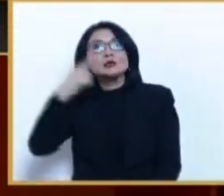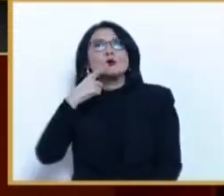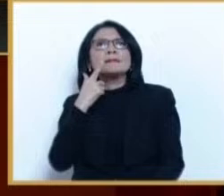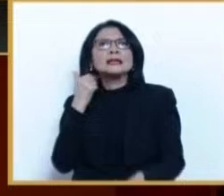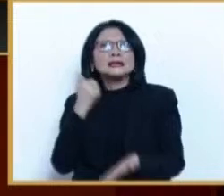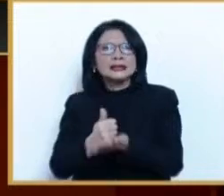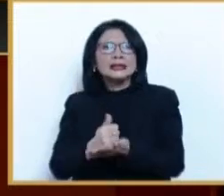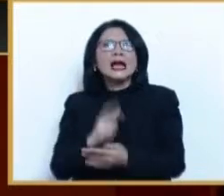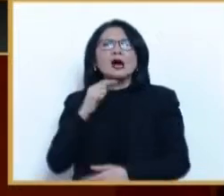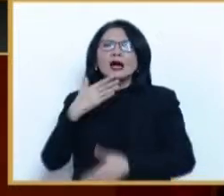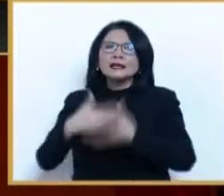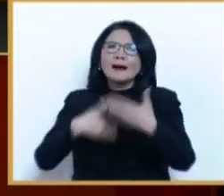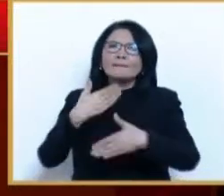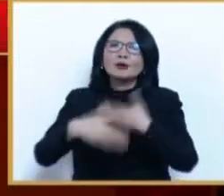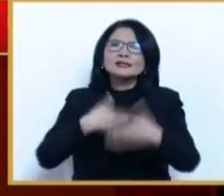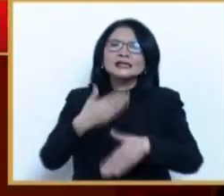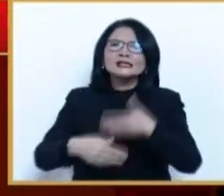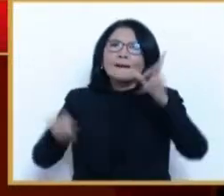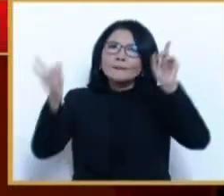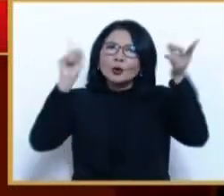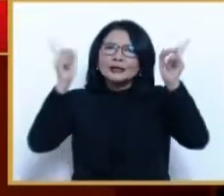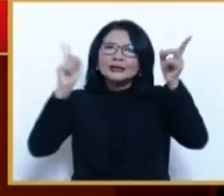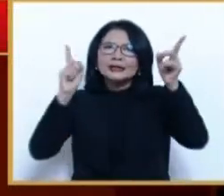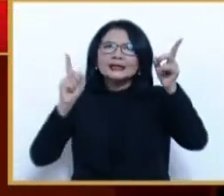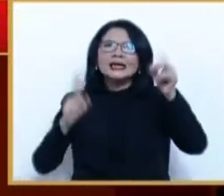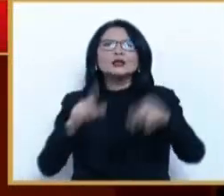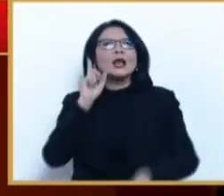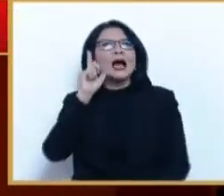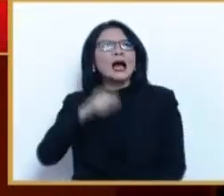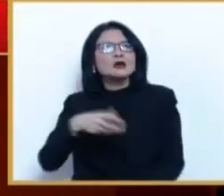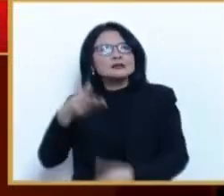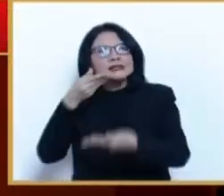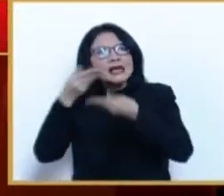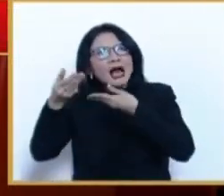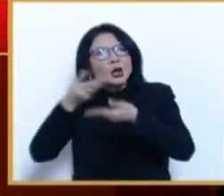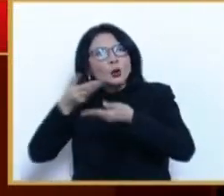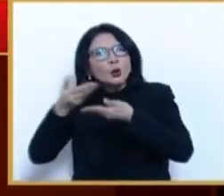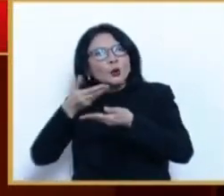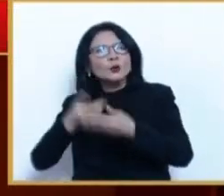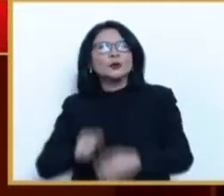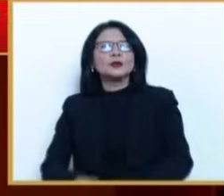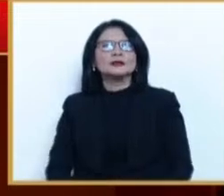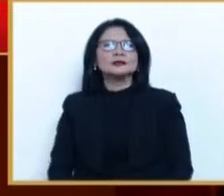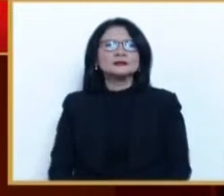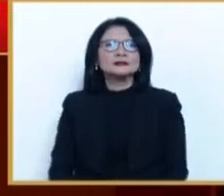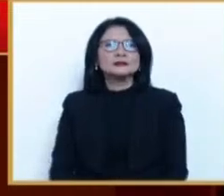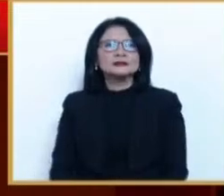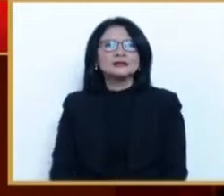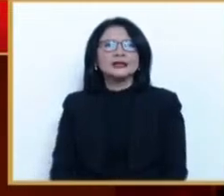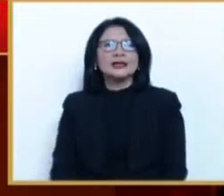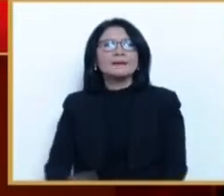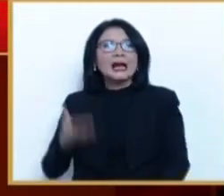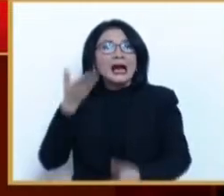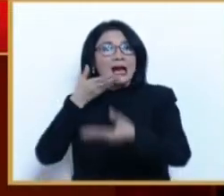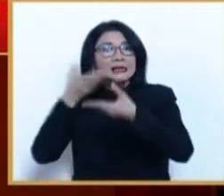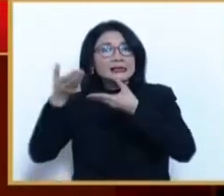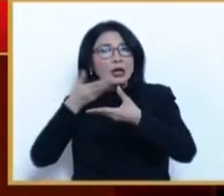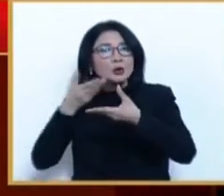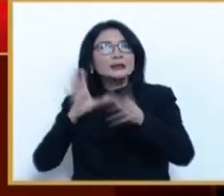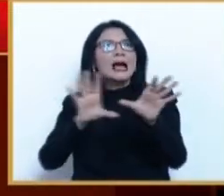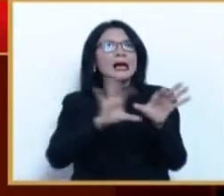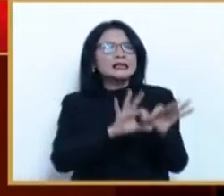tapi kan butuh proses politik di situlah peran dialog menjadi penting maka dialog dan